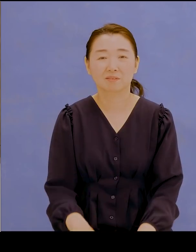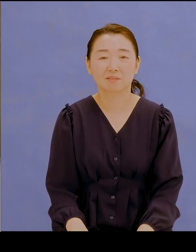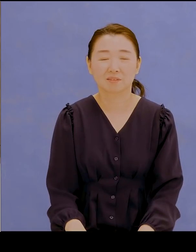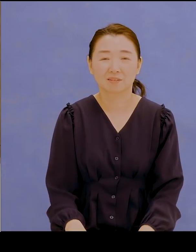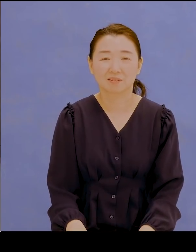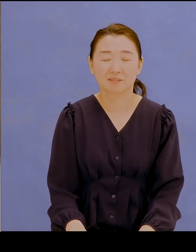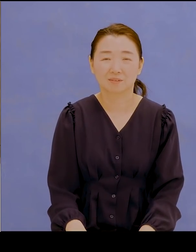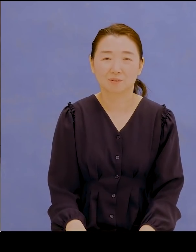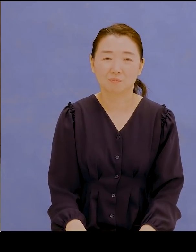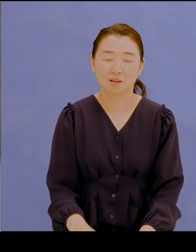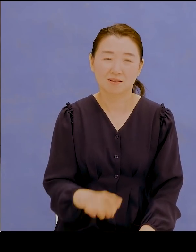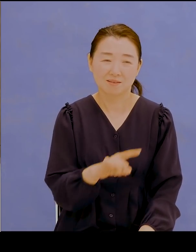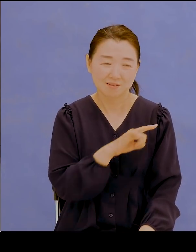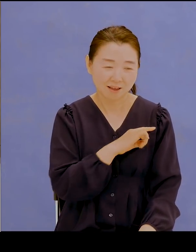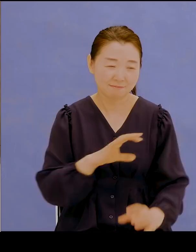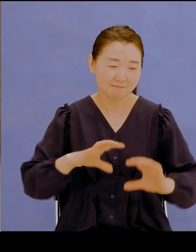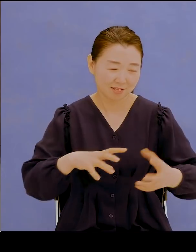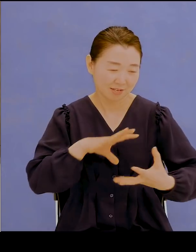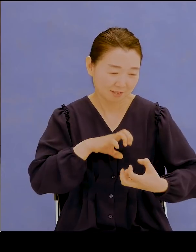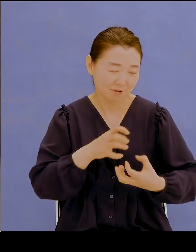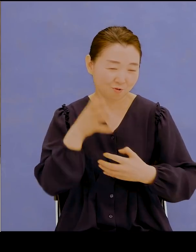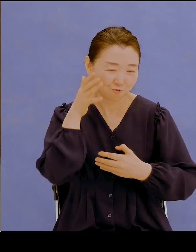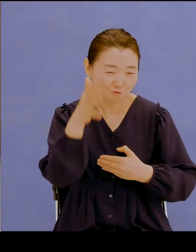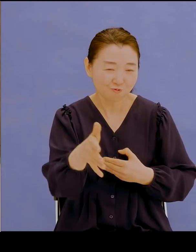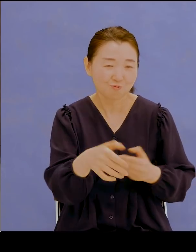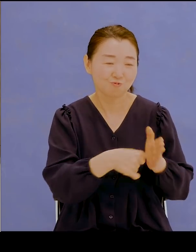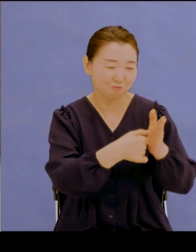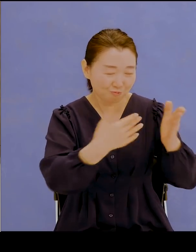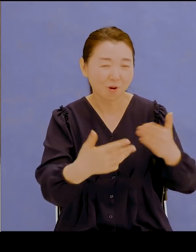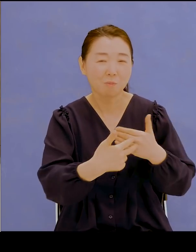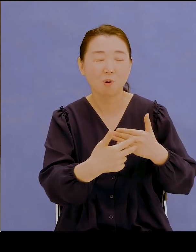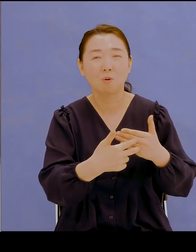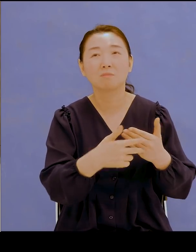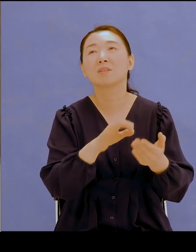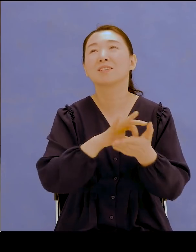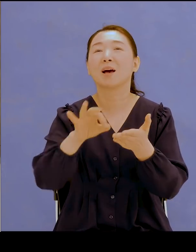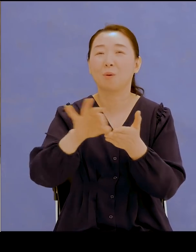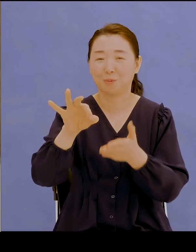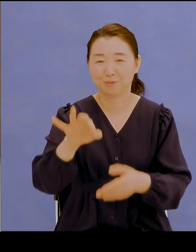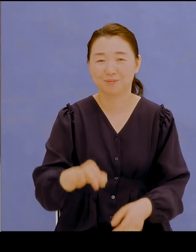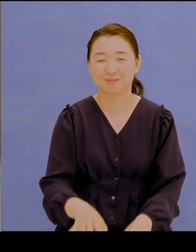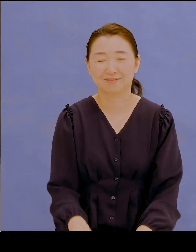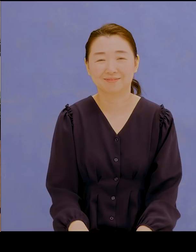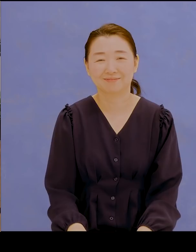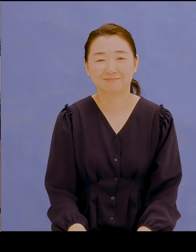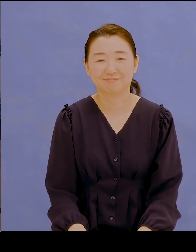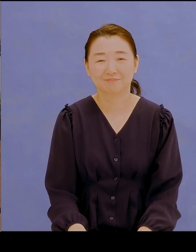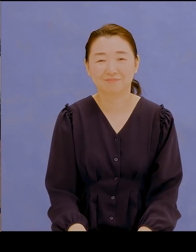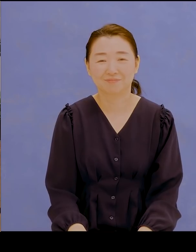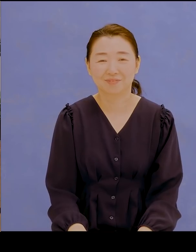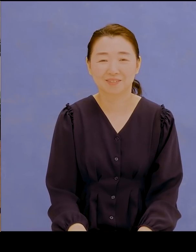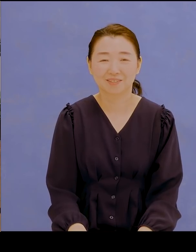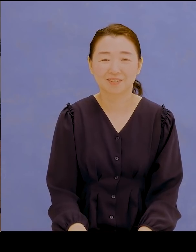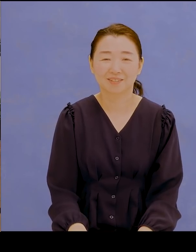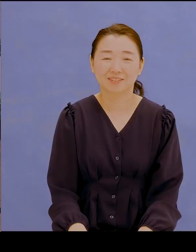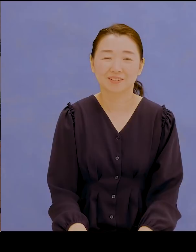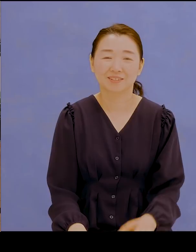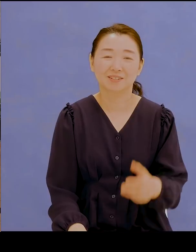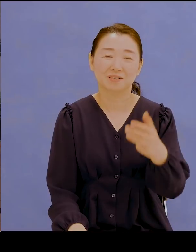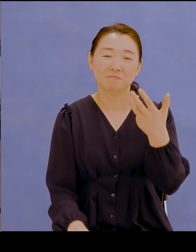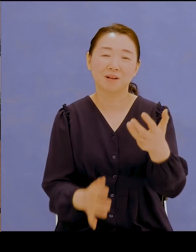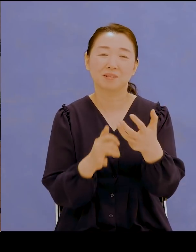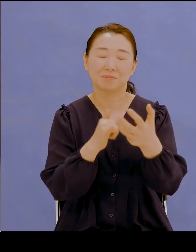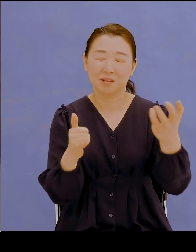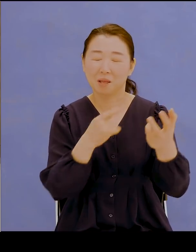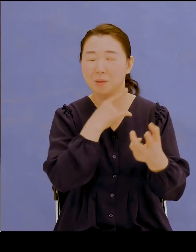제일 세계적으로 유명한 병원을 그냥 심장으로 유명한 그러니까요. 병원을 그냥 쓰시는 거예요. 놀라운 역사죠. 그렇게 하면서 이제 그 심장 사역. 80명의 간증거리를 다